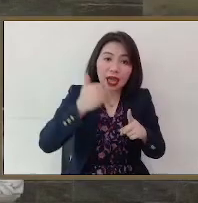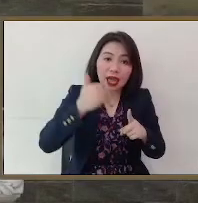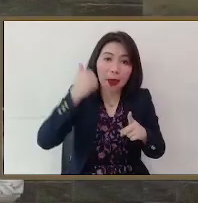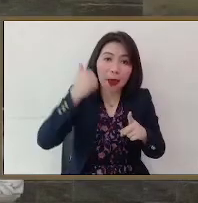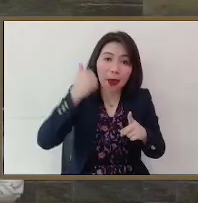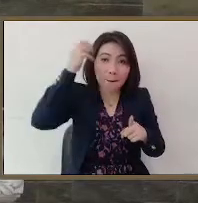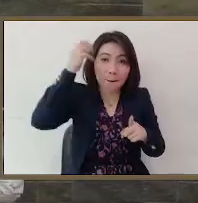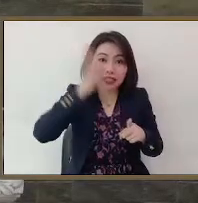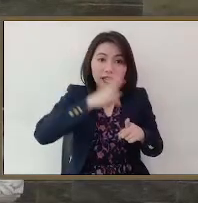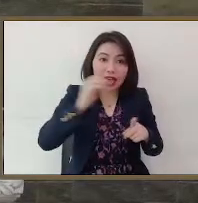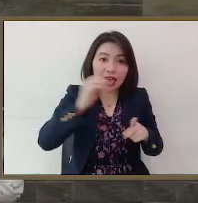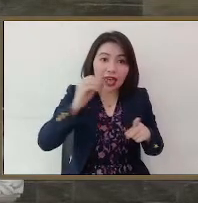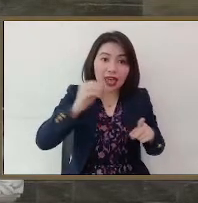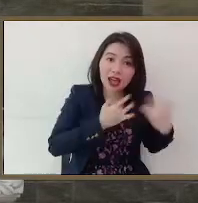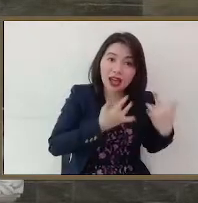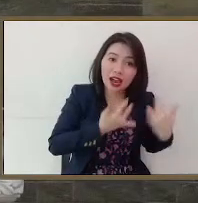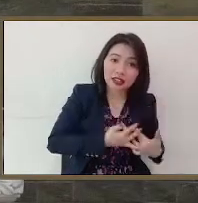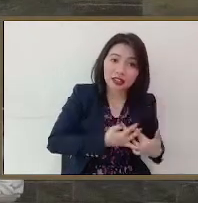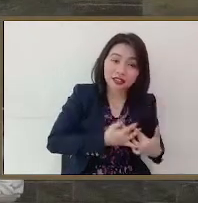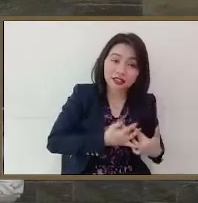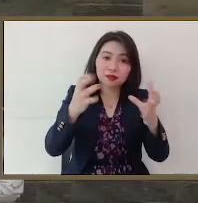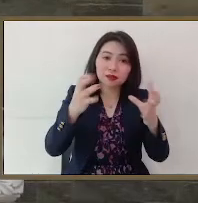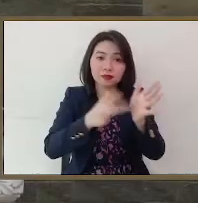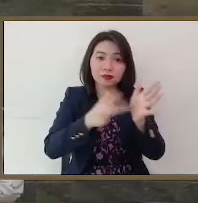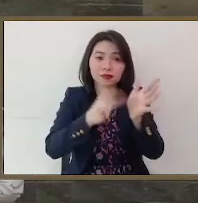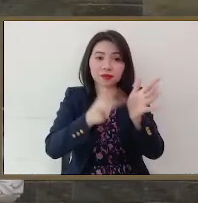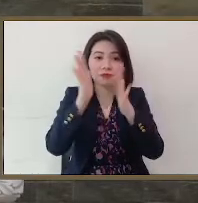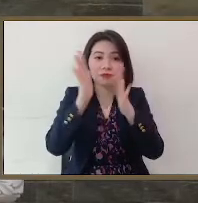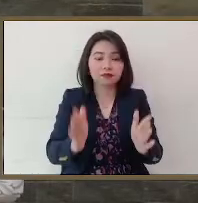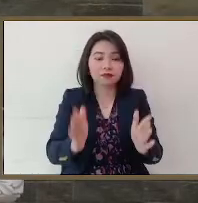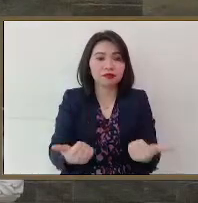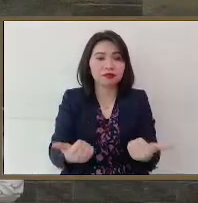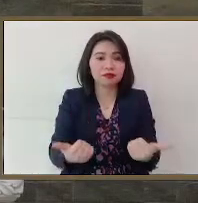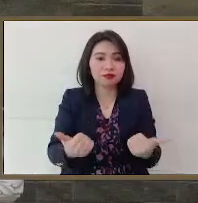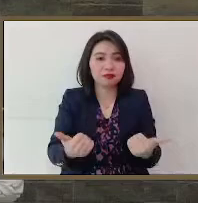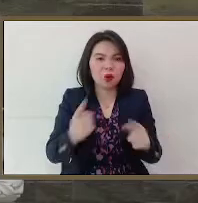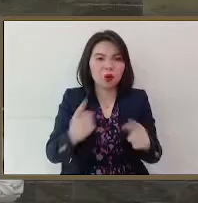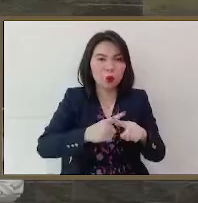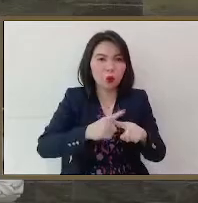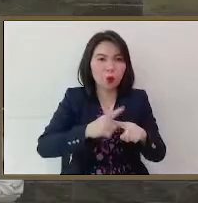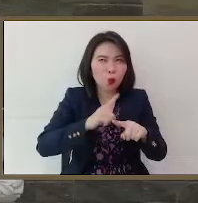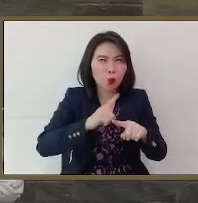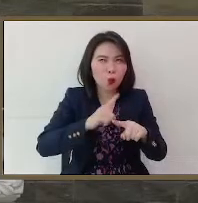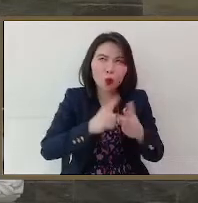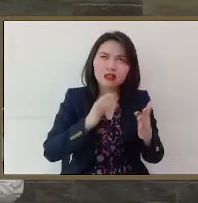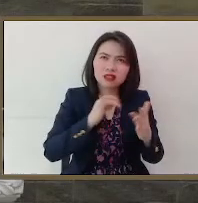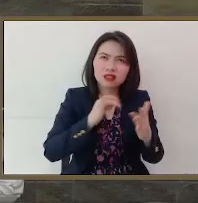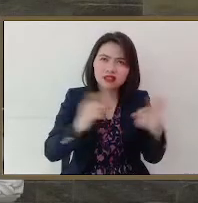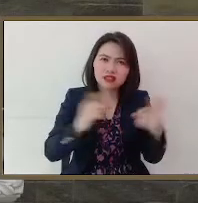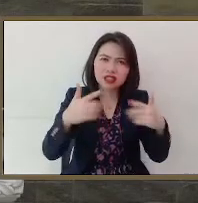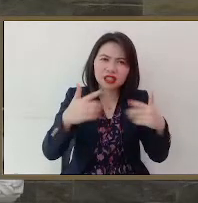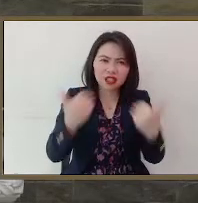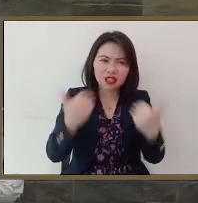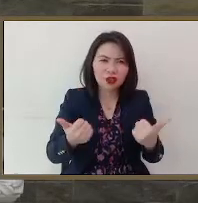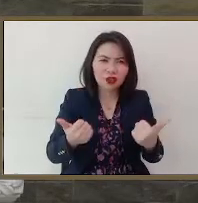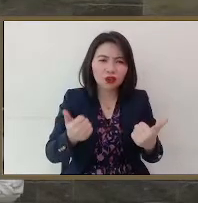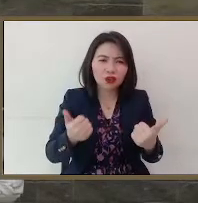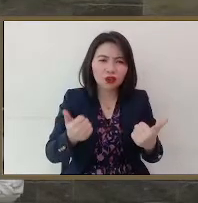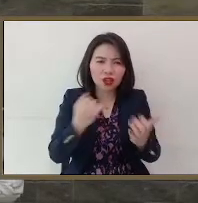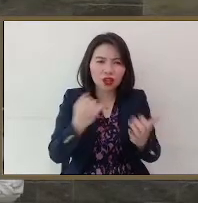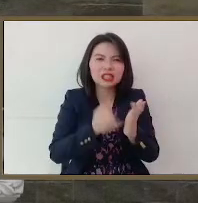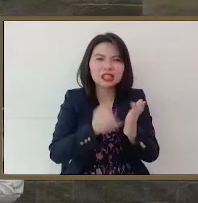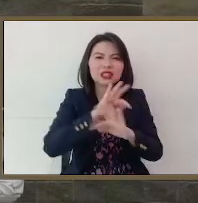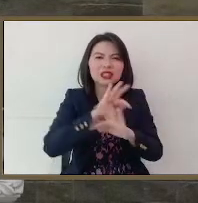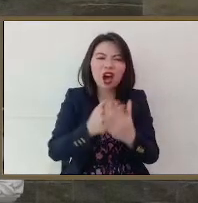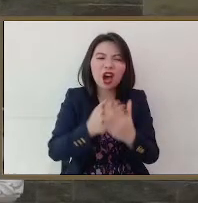of many Christians today. You see, ang labanan po ngayon, alam mo kung ano? Fear factor. Nananalo na.